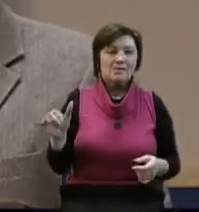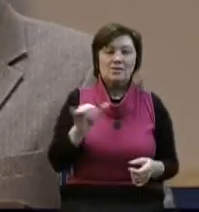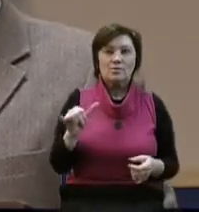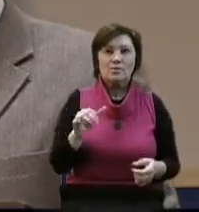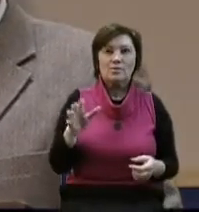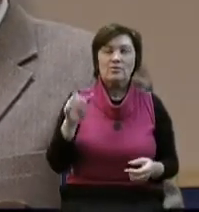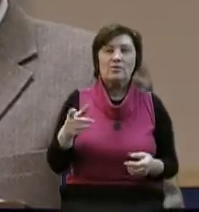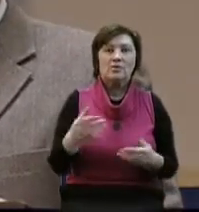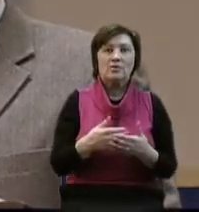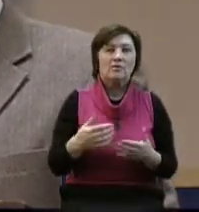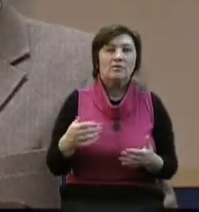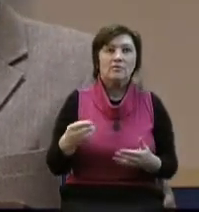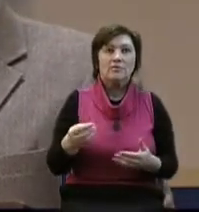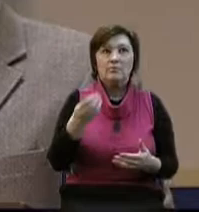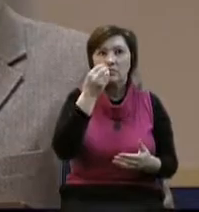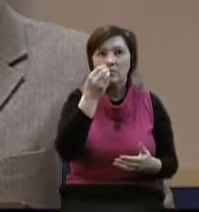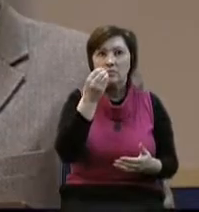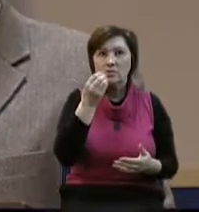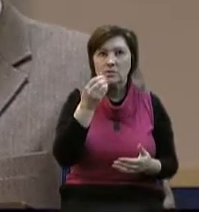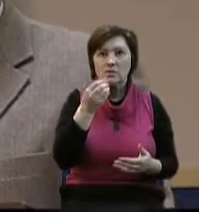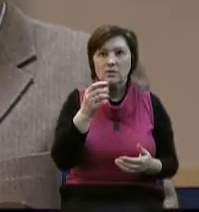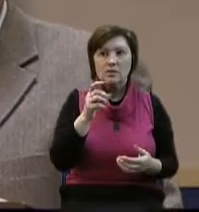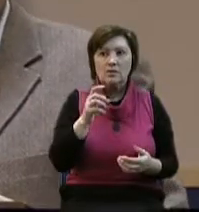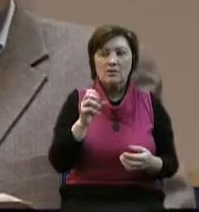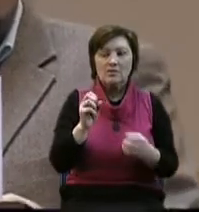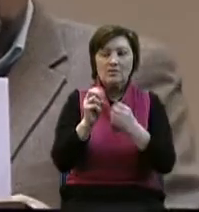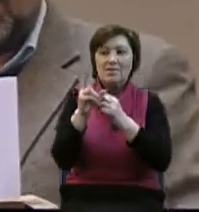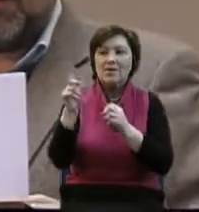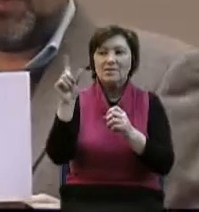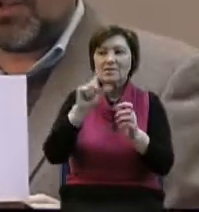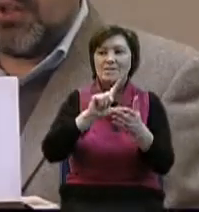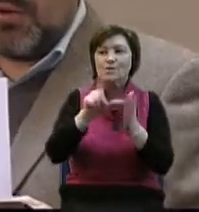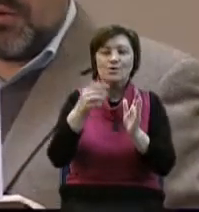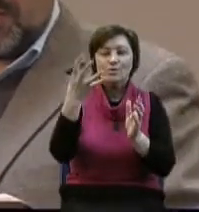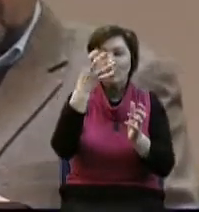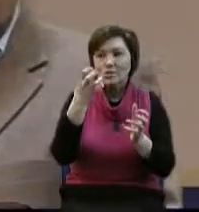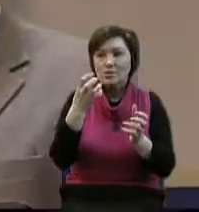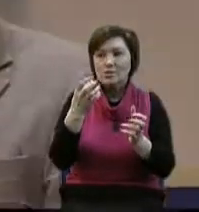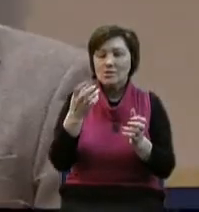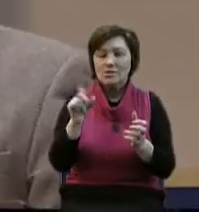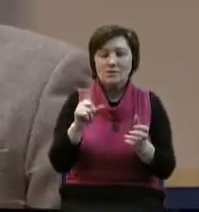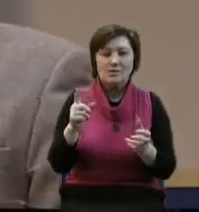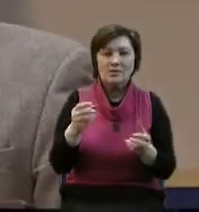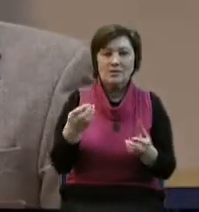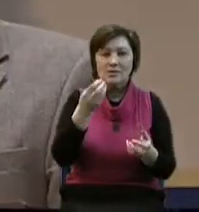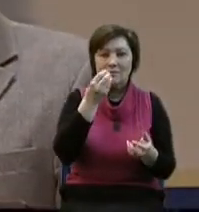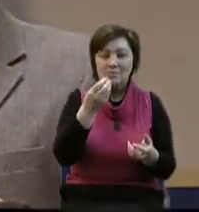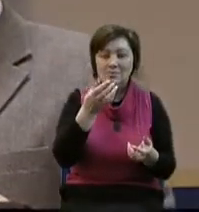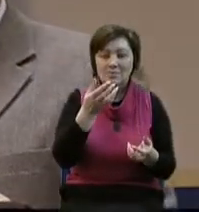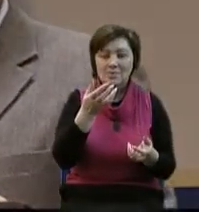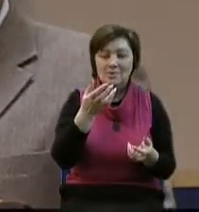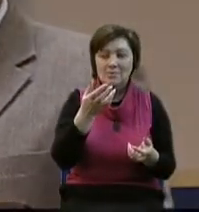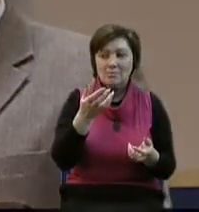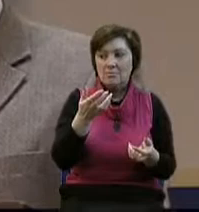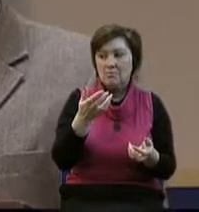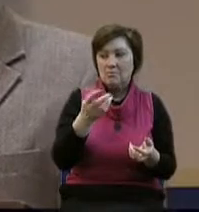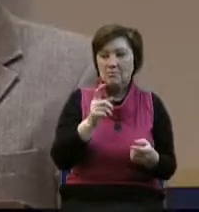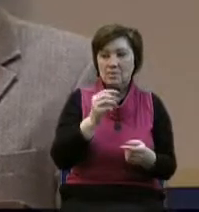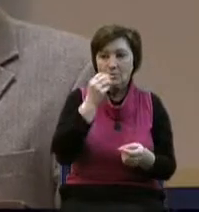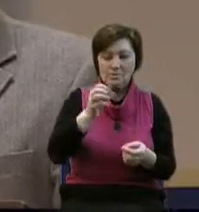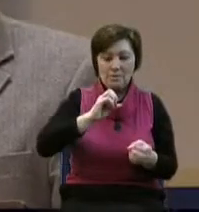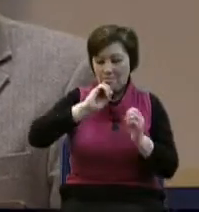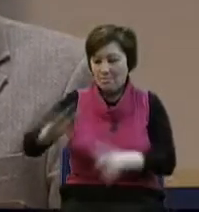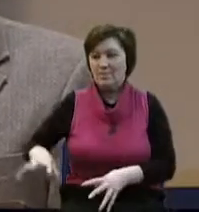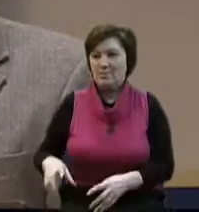рту, то еду нужно было бросить, иначе вы оказались бы виновны в ношении груза. Портные в субботу не носили с